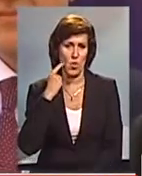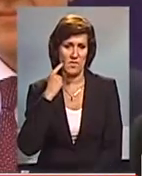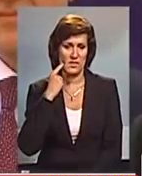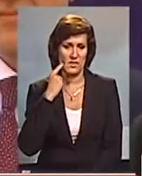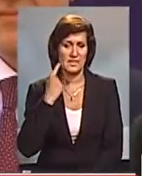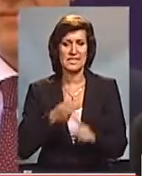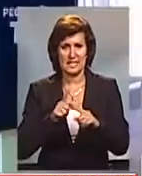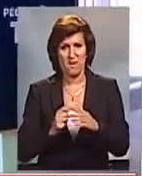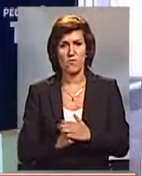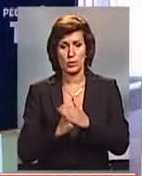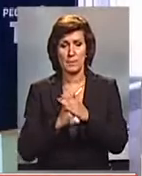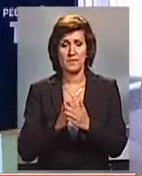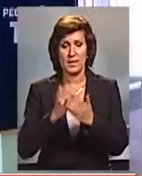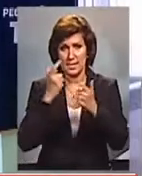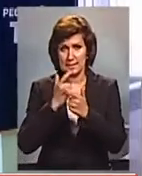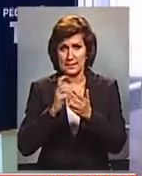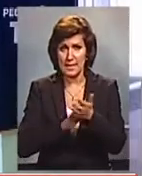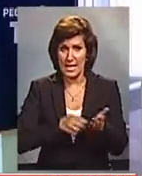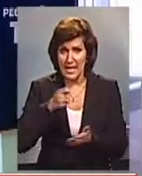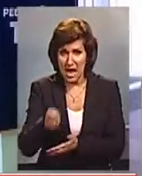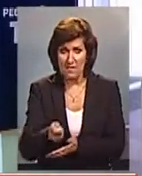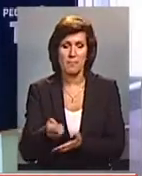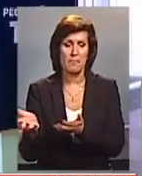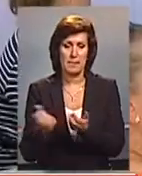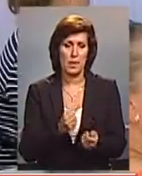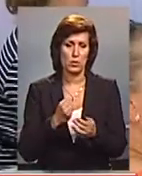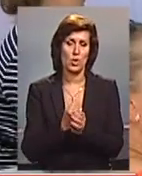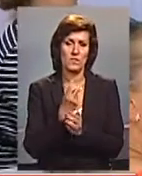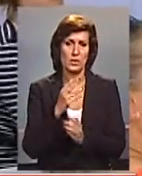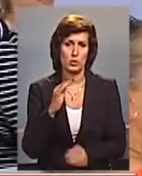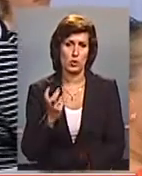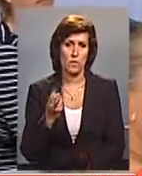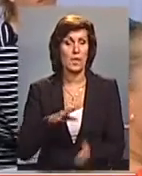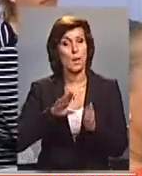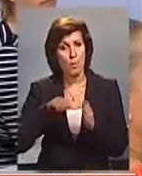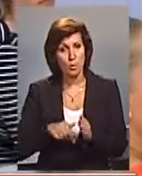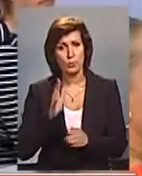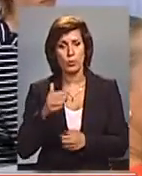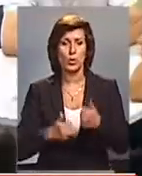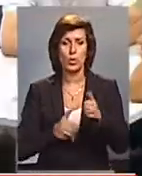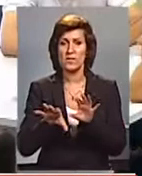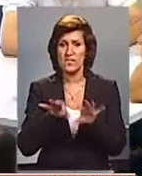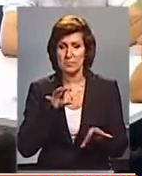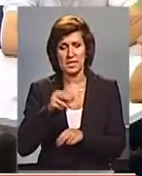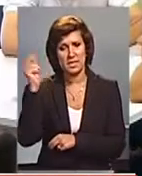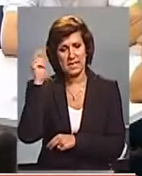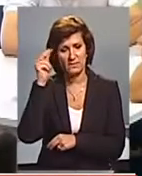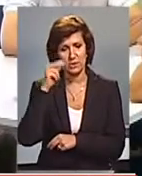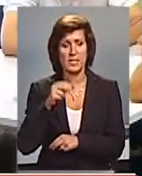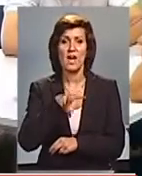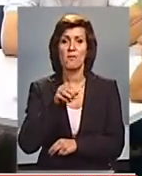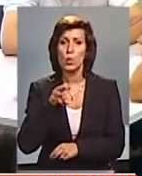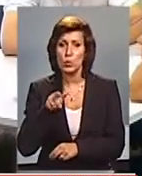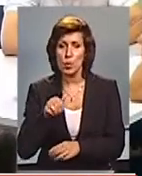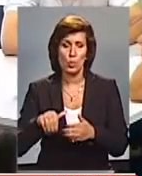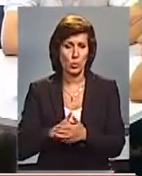Це фундамент. Заяви від охочих стати поліцейськими прийматимуть до 12 жовтня. Потім відбудеться конкурсний відбір і навчання. А вже в